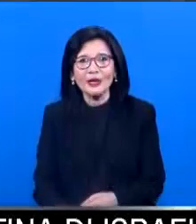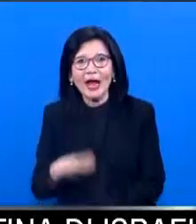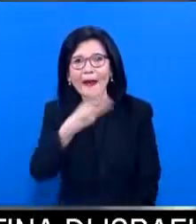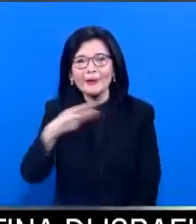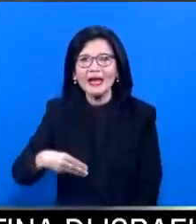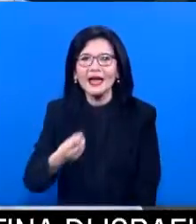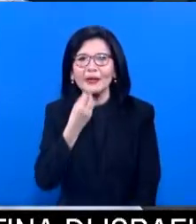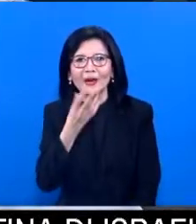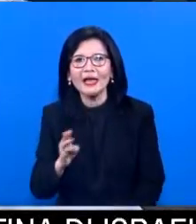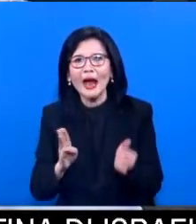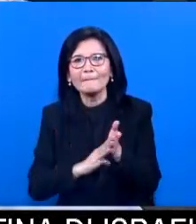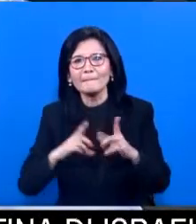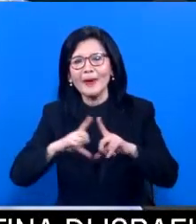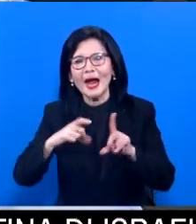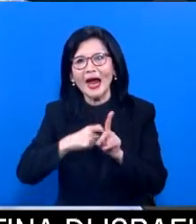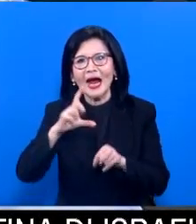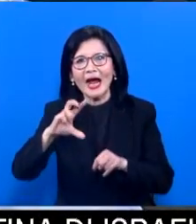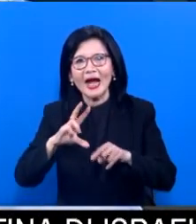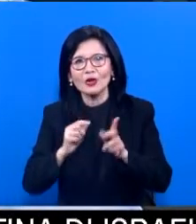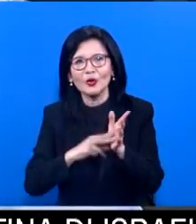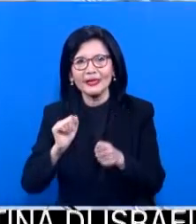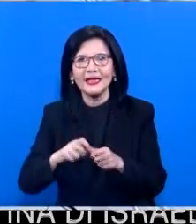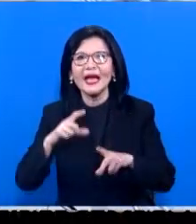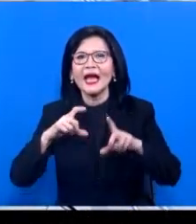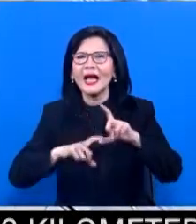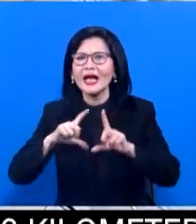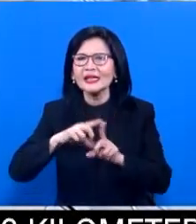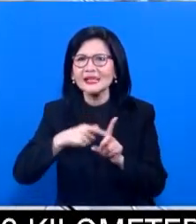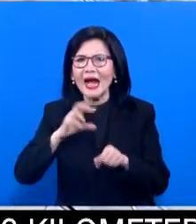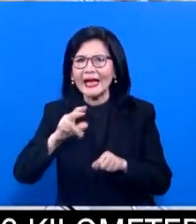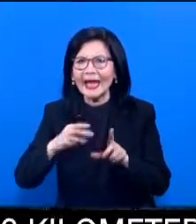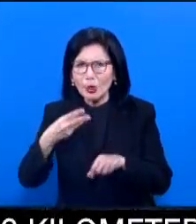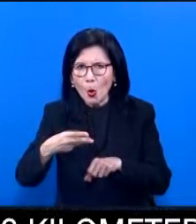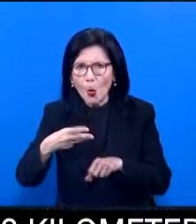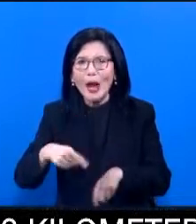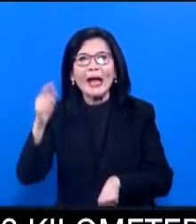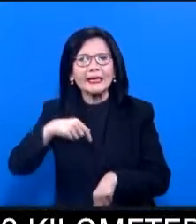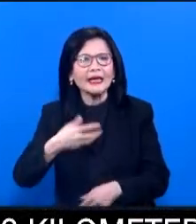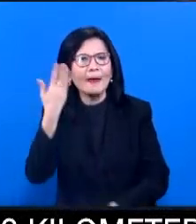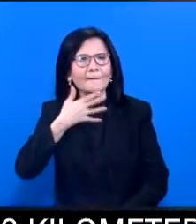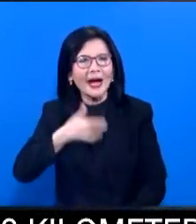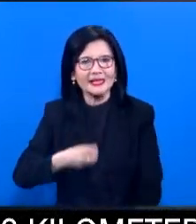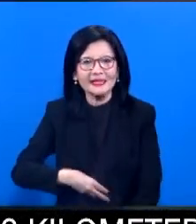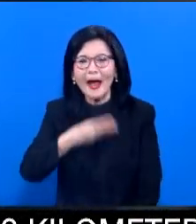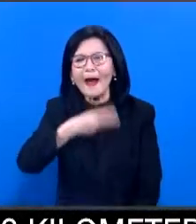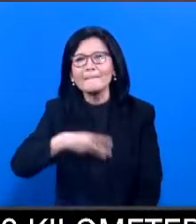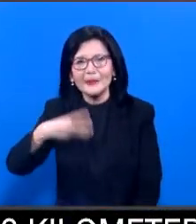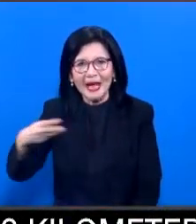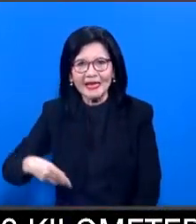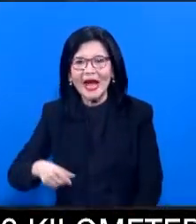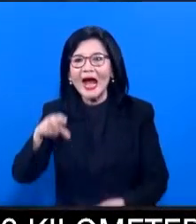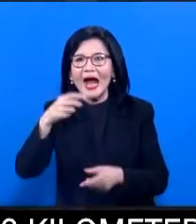makaroni kaserol. Nah, schotel sendiri diambil dari serapan bahasa Belanda yang memiliki arti pinggan atau